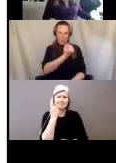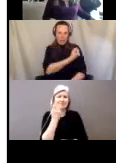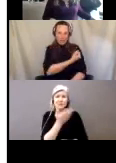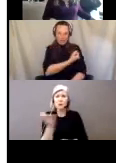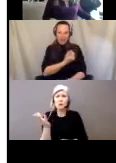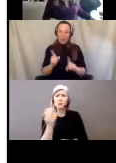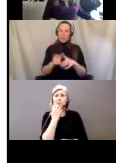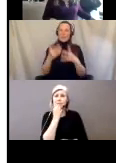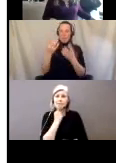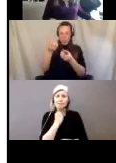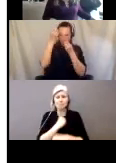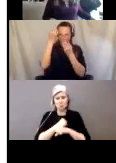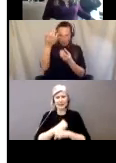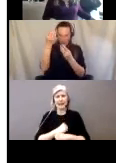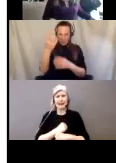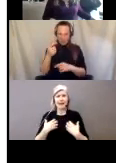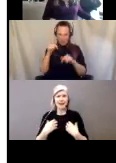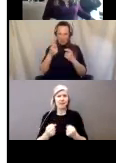informations. Nous le comprenons.